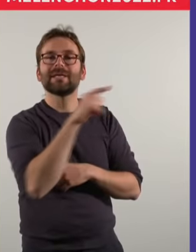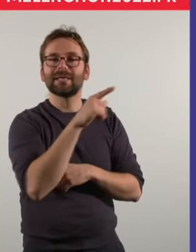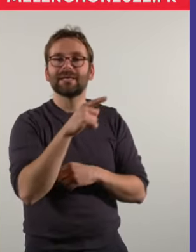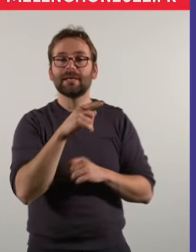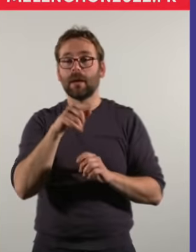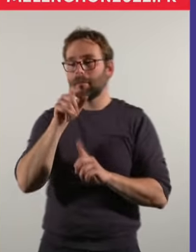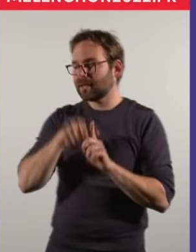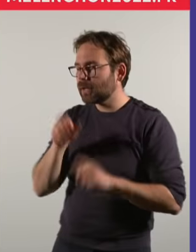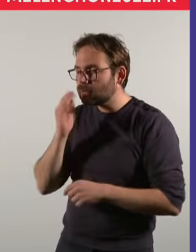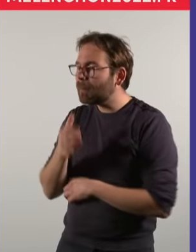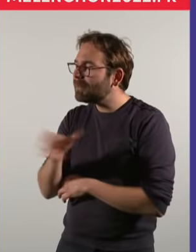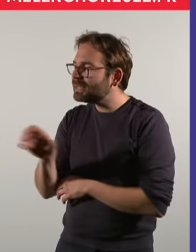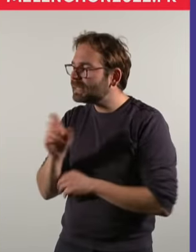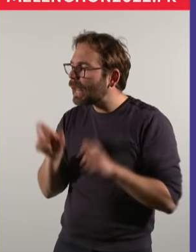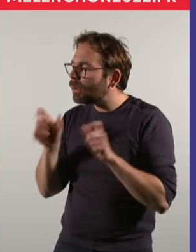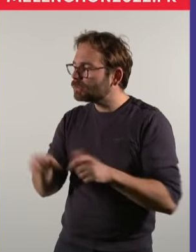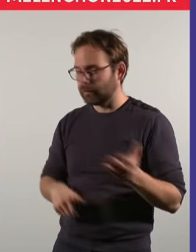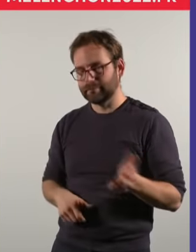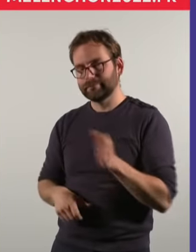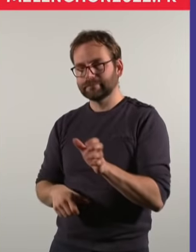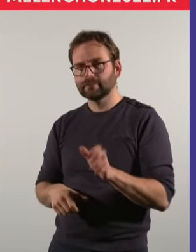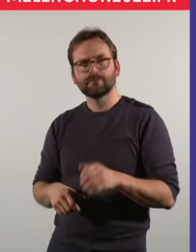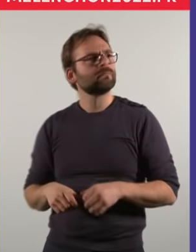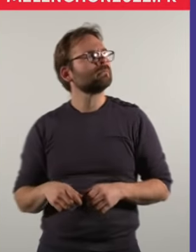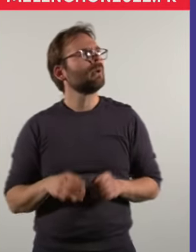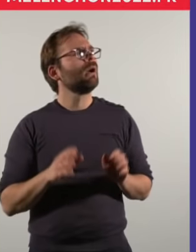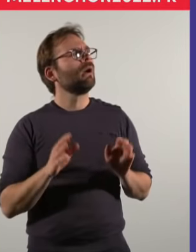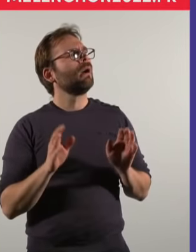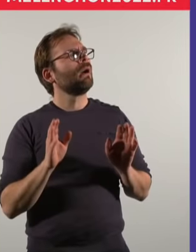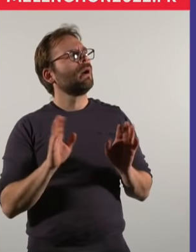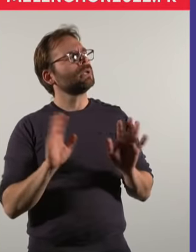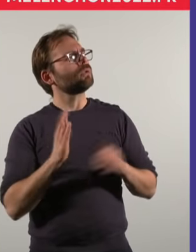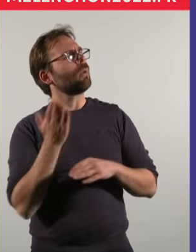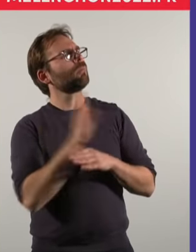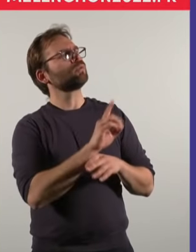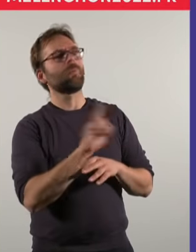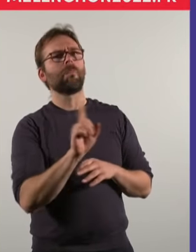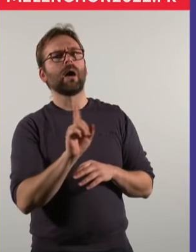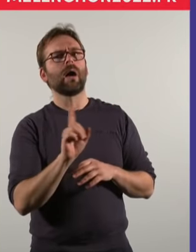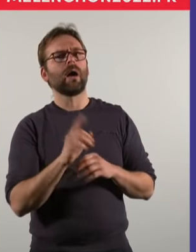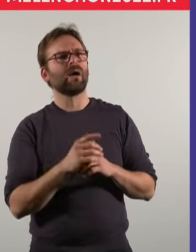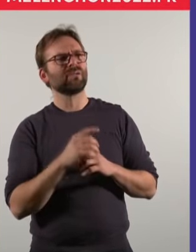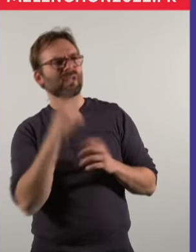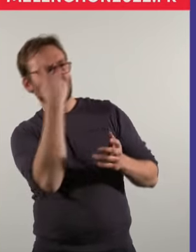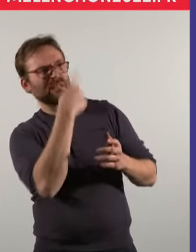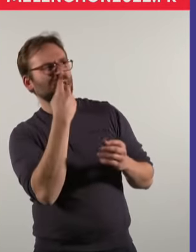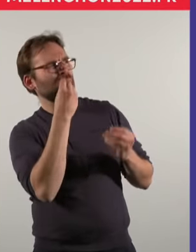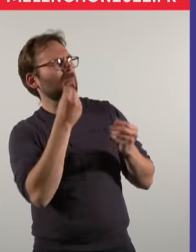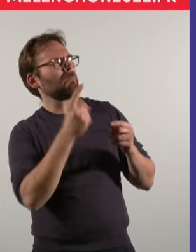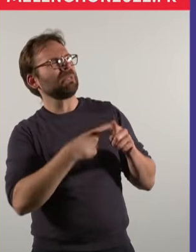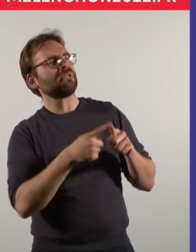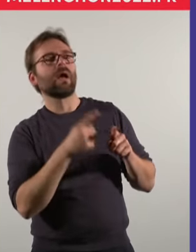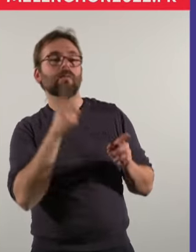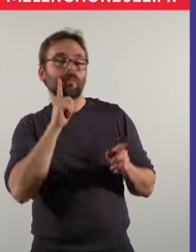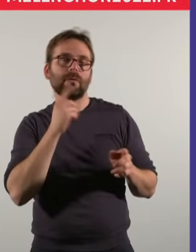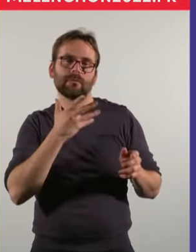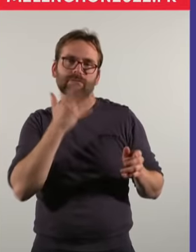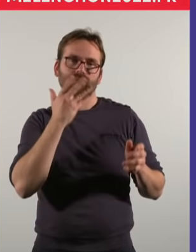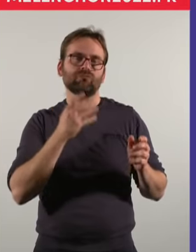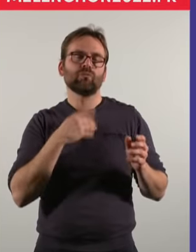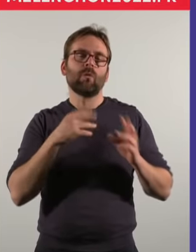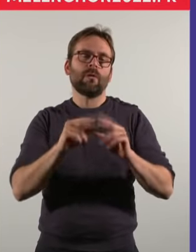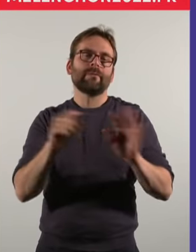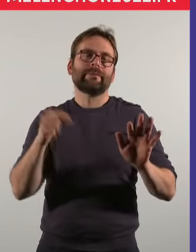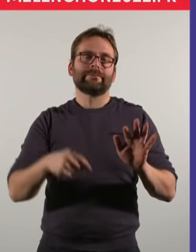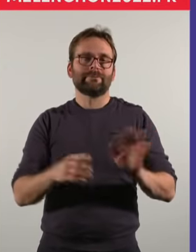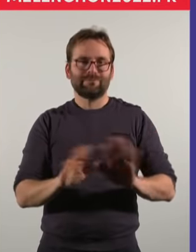pass sanitaire ». Et que l'autre répond « mais pas du tout, je ne vous le montrerai pas, d'ailleurs vous avez une tête suspecte, vu que, bon, hein, pas la peine que